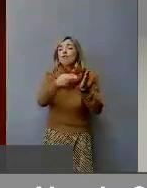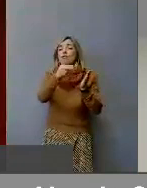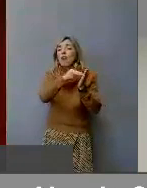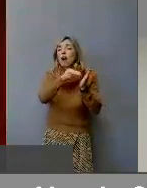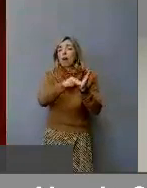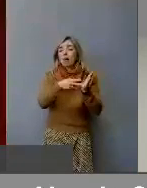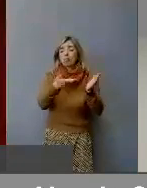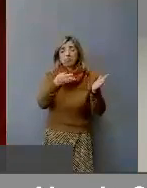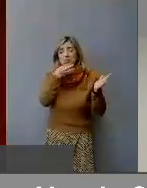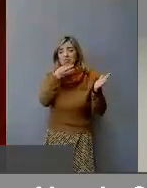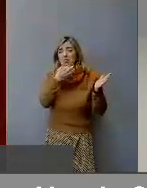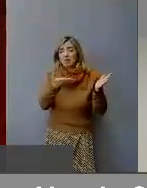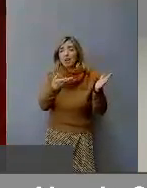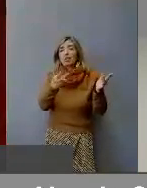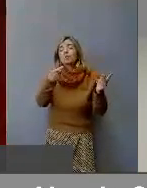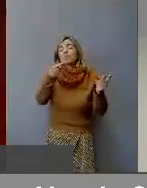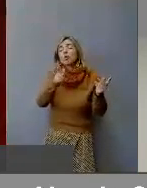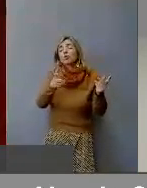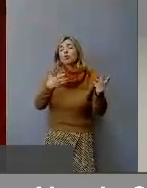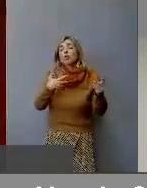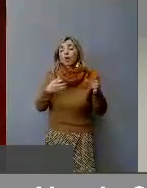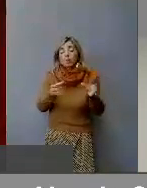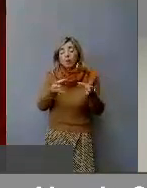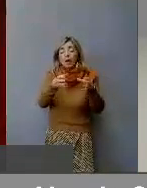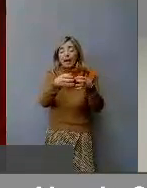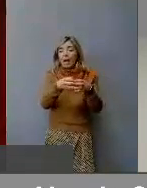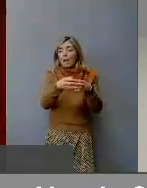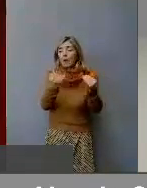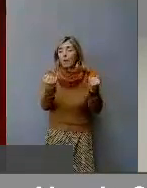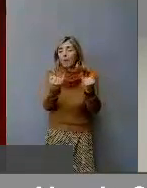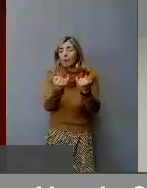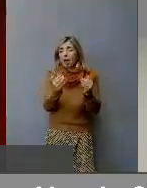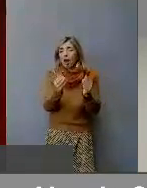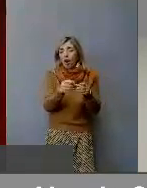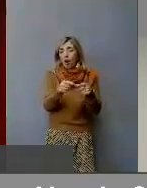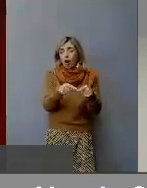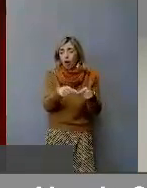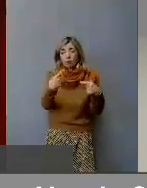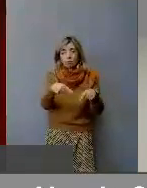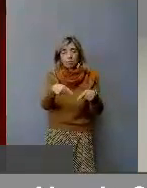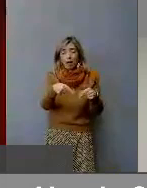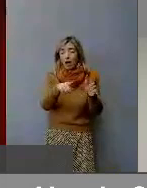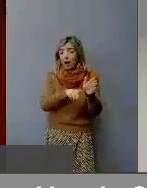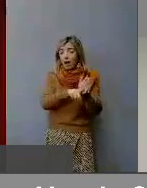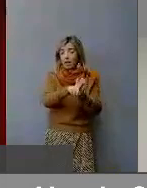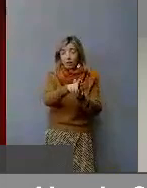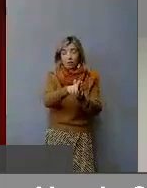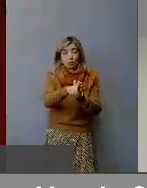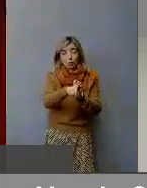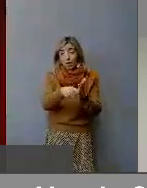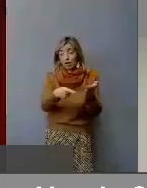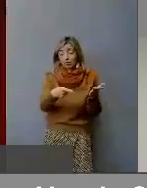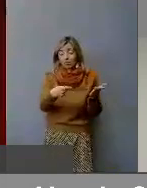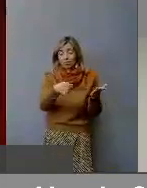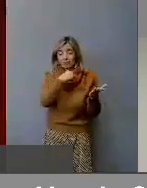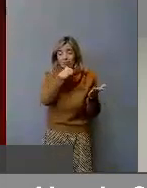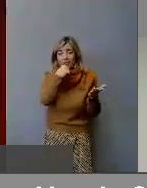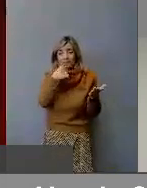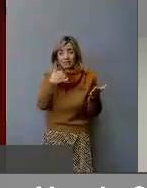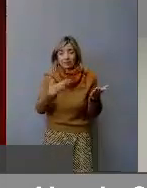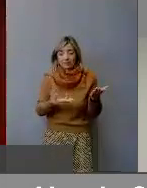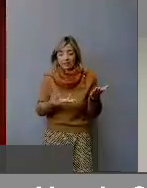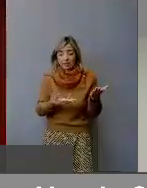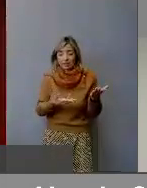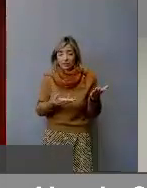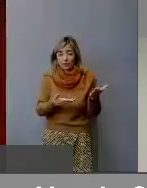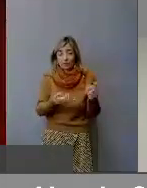campione e questo rende i risultati non diciamo fruibili dal punto di vista della significatività scusate